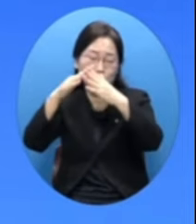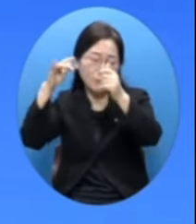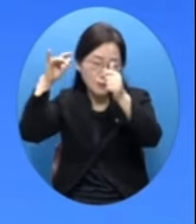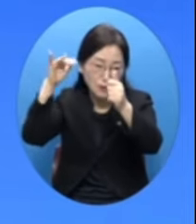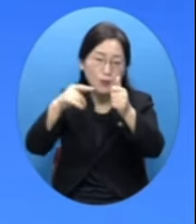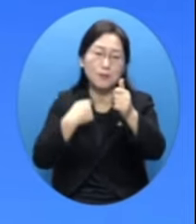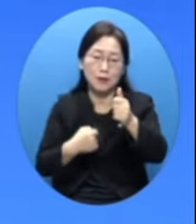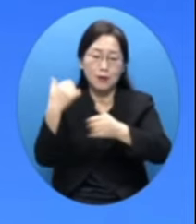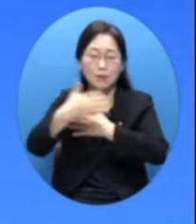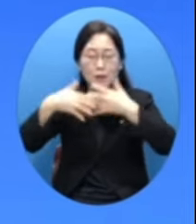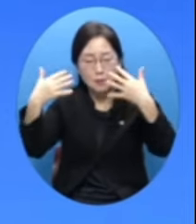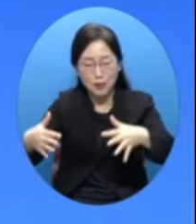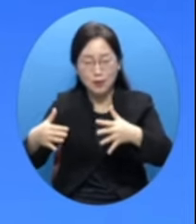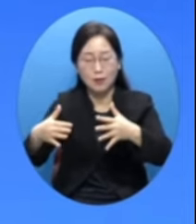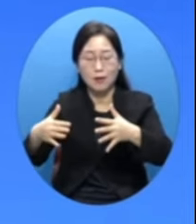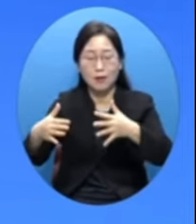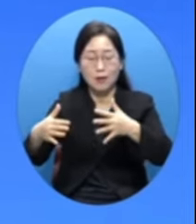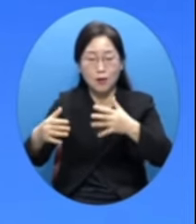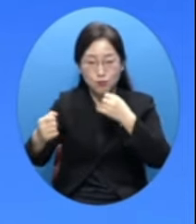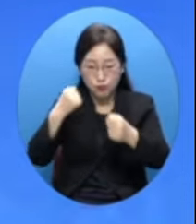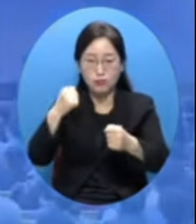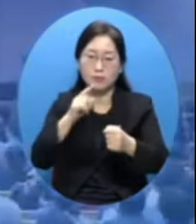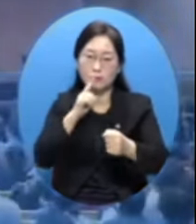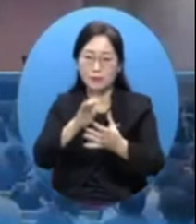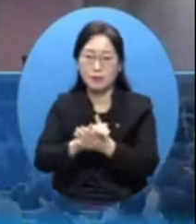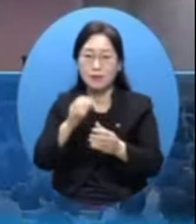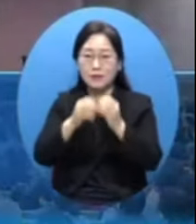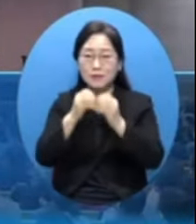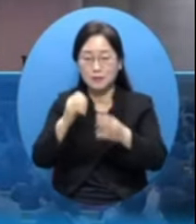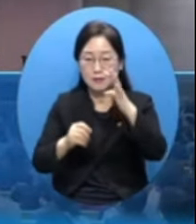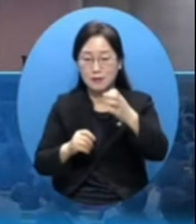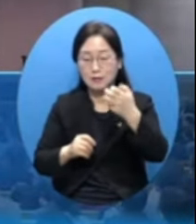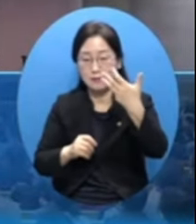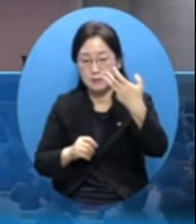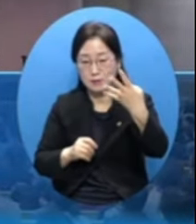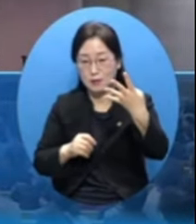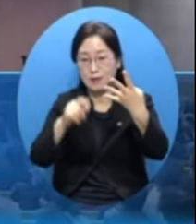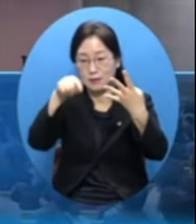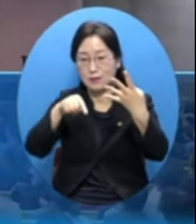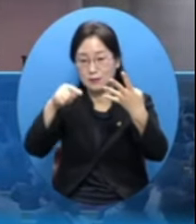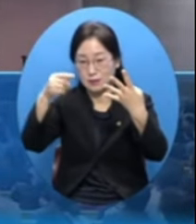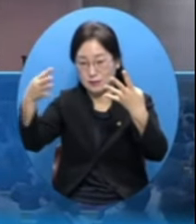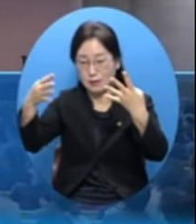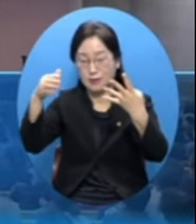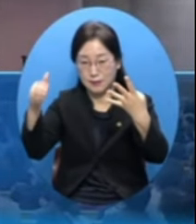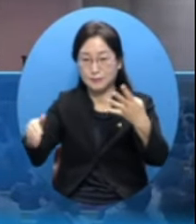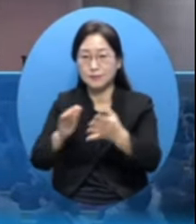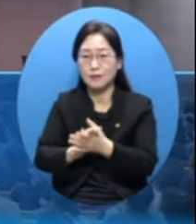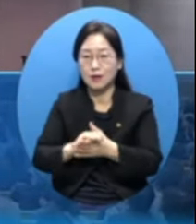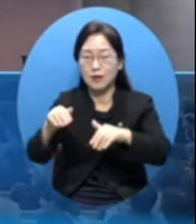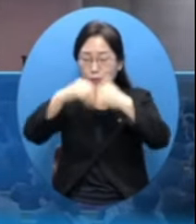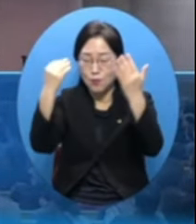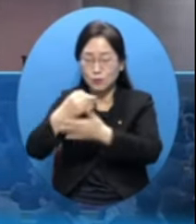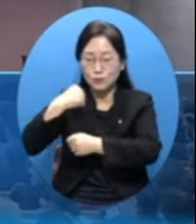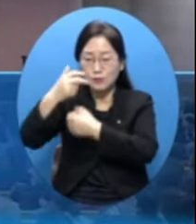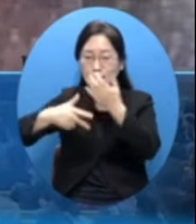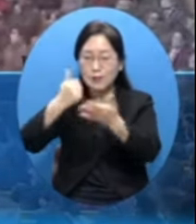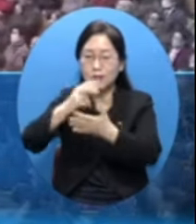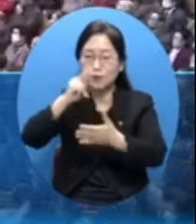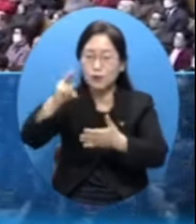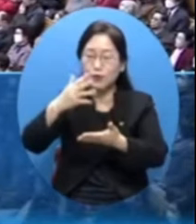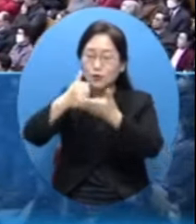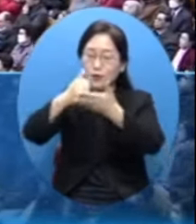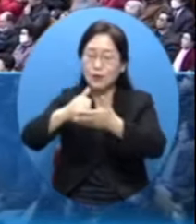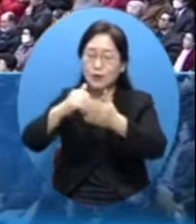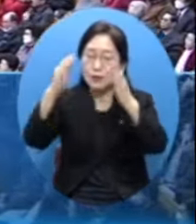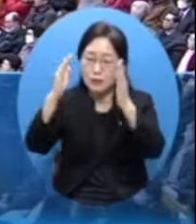전을 사모했다고 그는 고백합니다. 시편 84편 1절로 4절입니다. 만군의 야외여 주의 장막이 어찌 그리